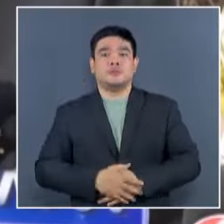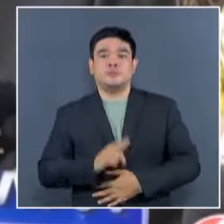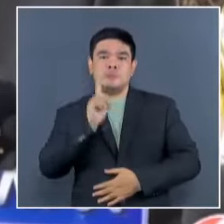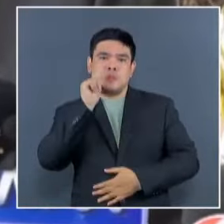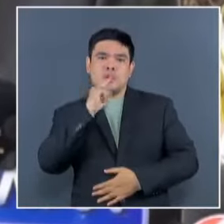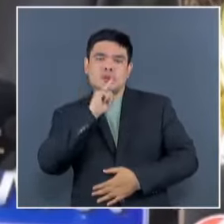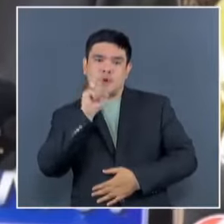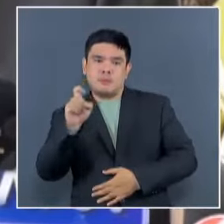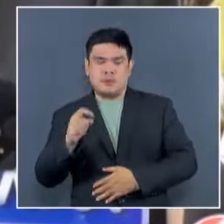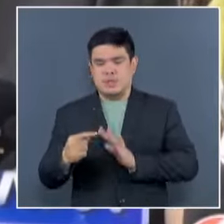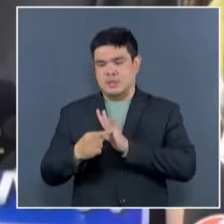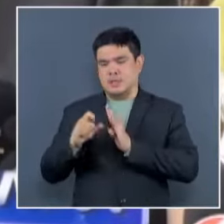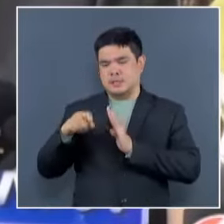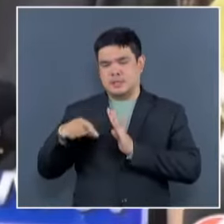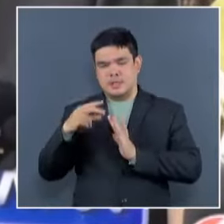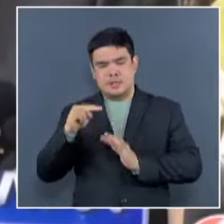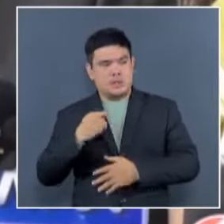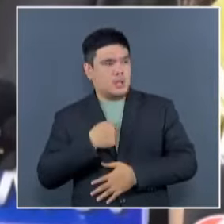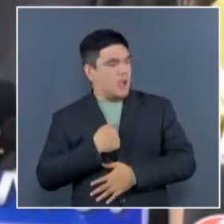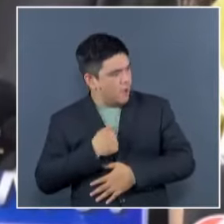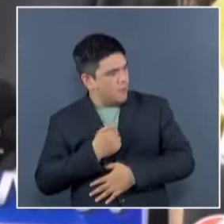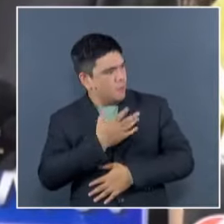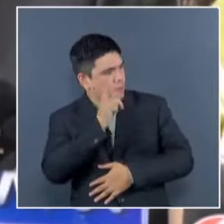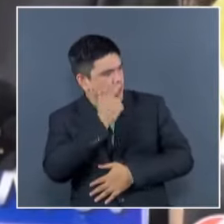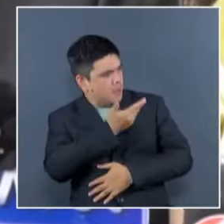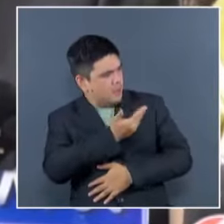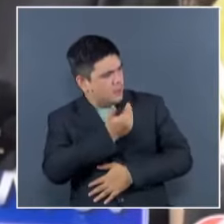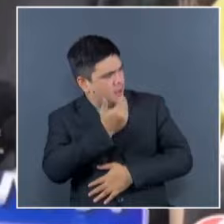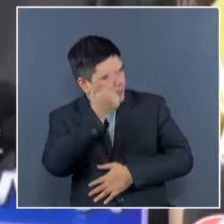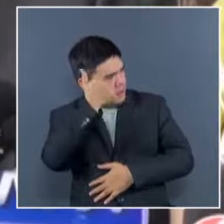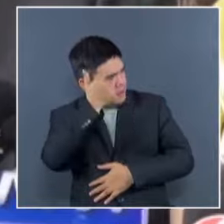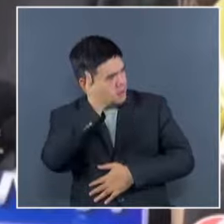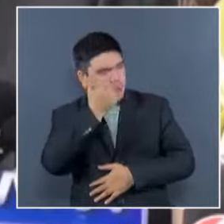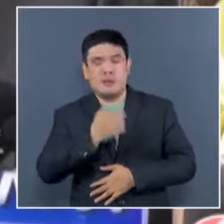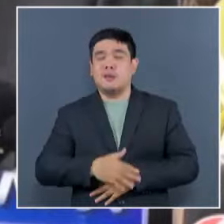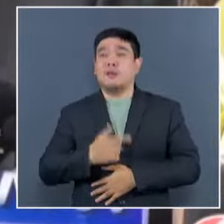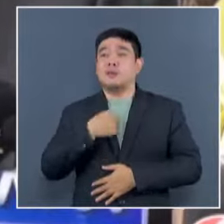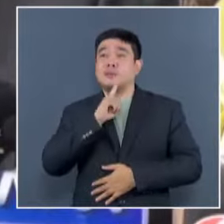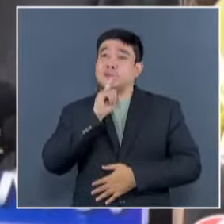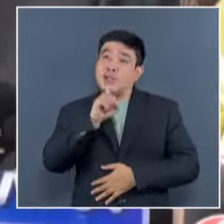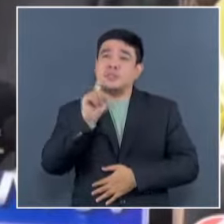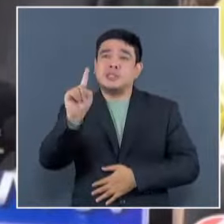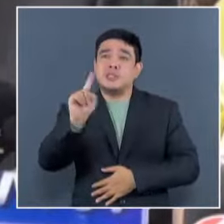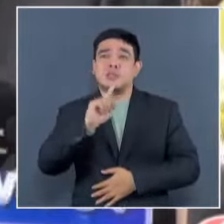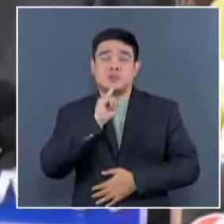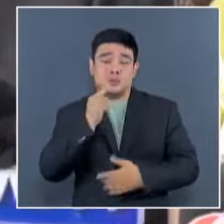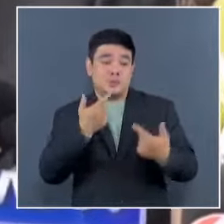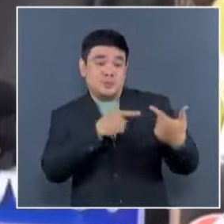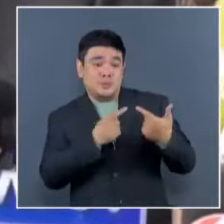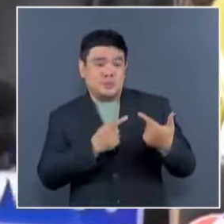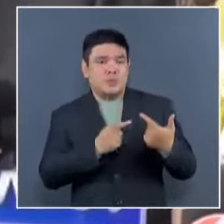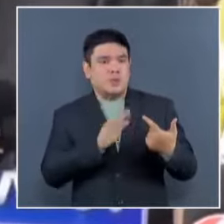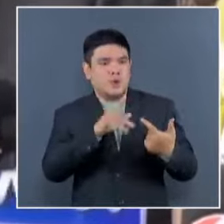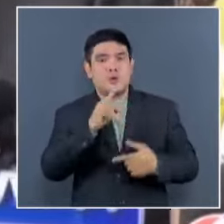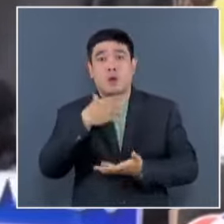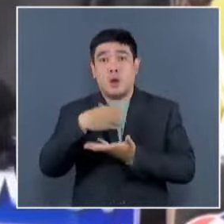แบบนี้คุณแซนที่อยู่ข้างๆกันก็อ้าวยังไงคุณแม่คือคุณแซนวิสาพัฒน์เนี่ยตอบโต้เรื่องนี้กับคุณแม่อีกครั้งล